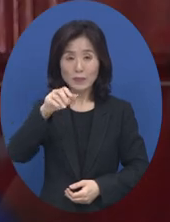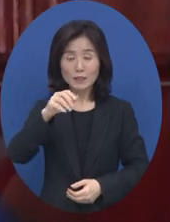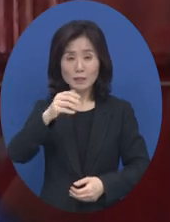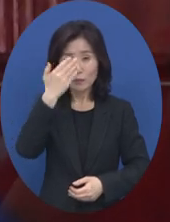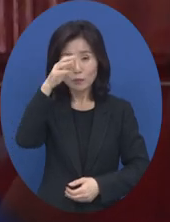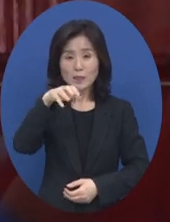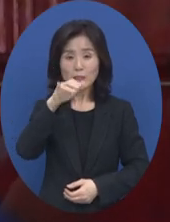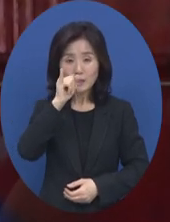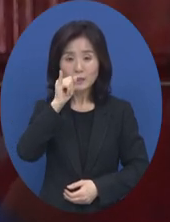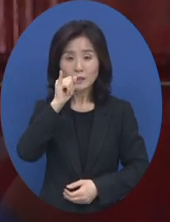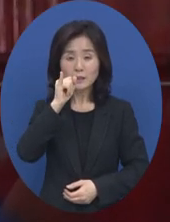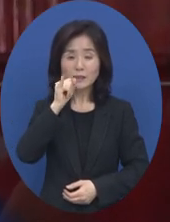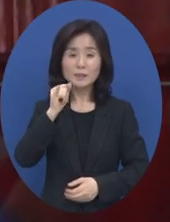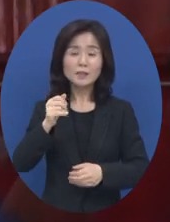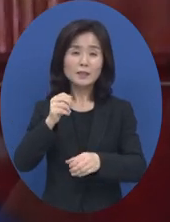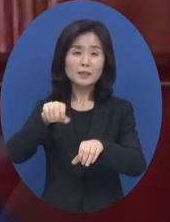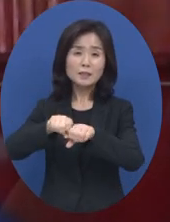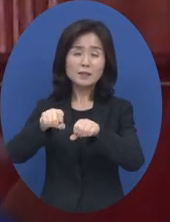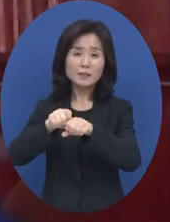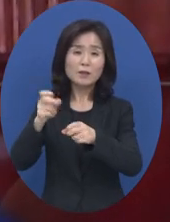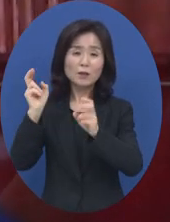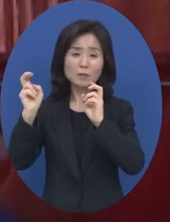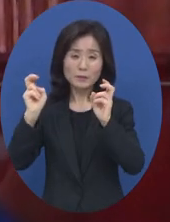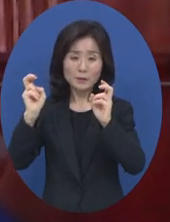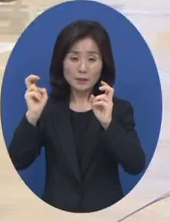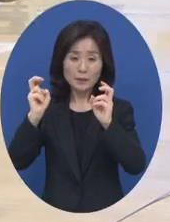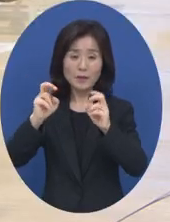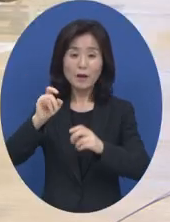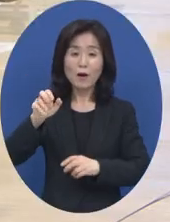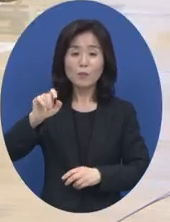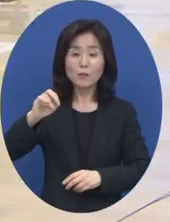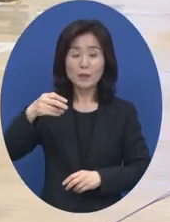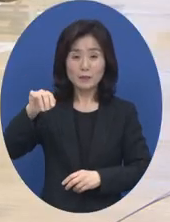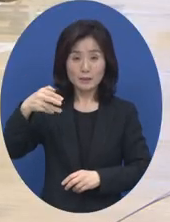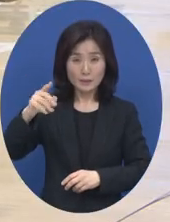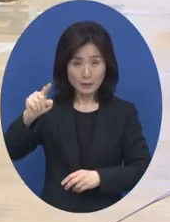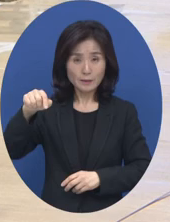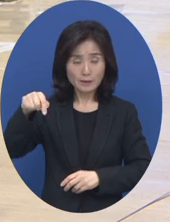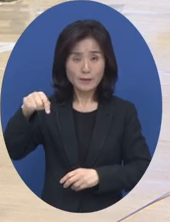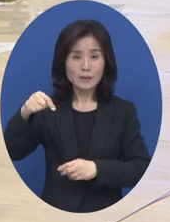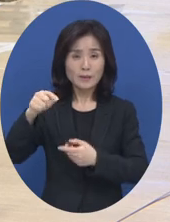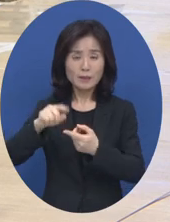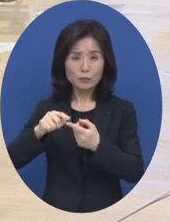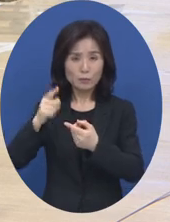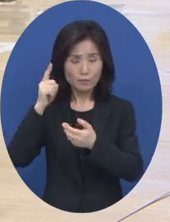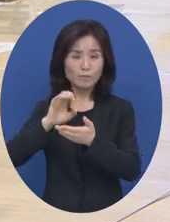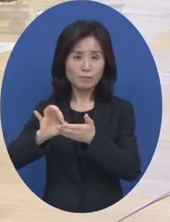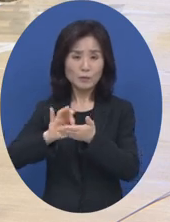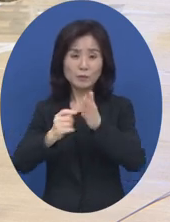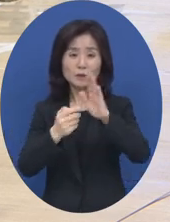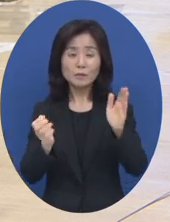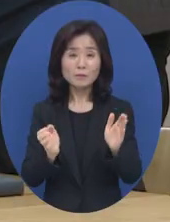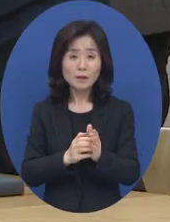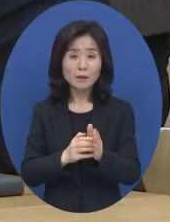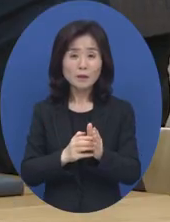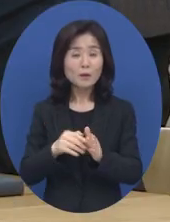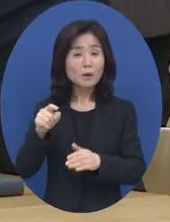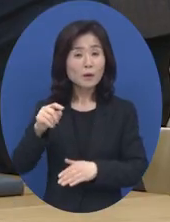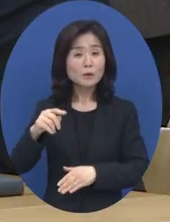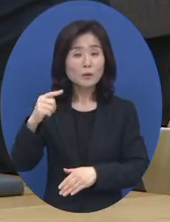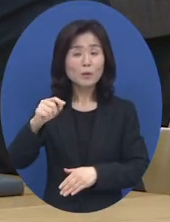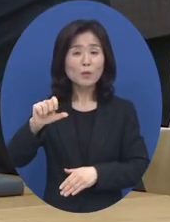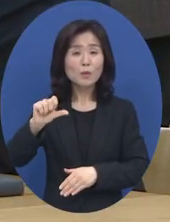산업용 가스업체 에어프로덕츠 투자도 손수 챙겼습니다. 에어프로덕츠는 1,500만 달러를